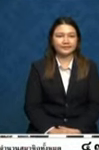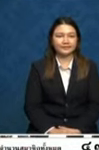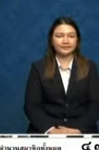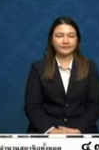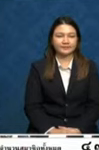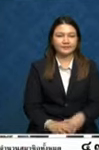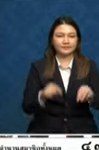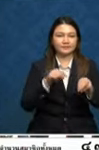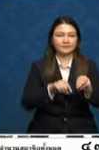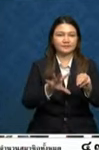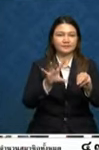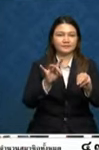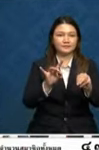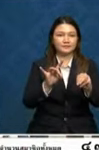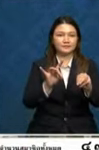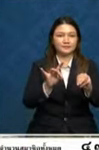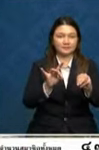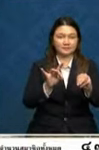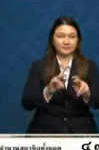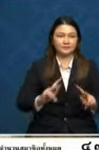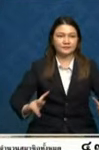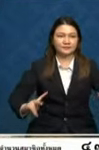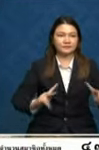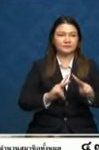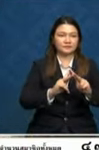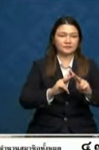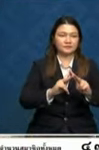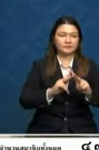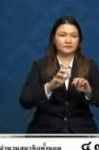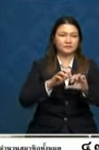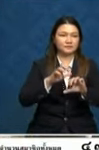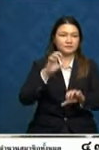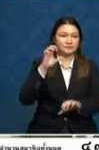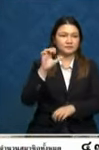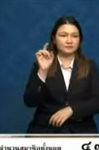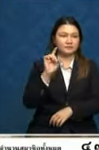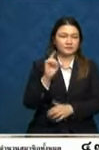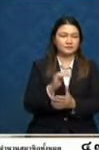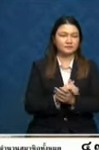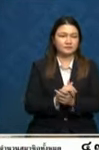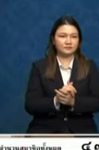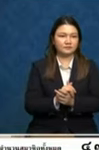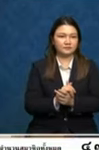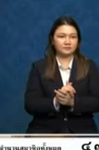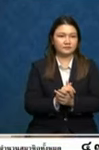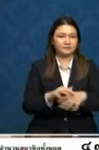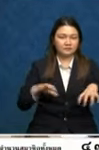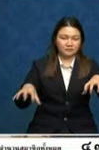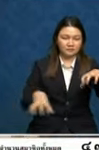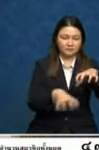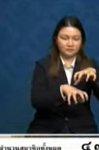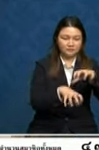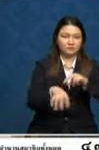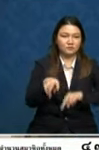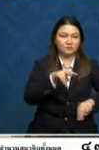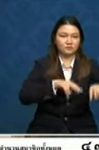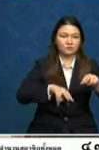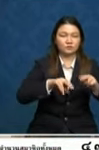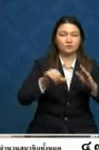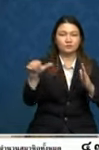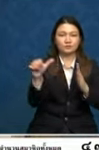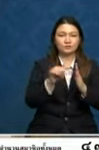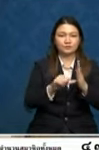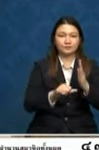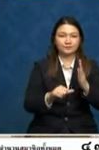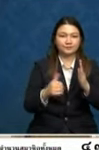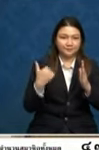มาตรา8กระทรวงกลาโหมและหน่วยงานในกำกับมีการแก้ไข